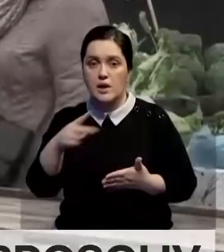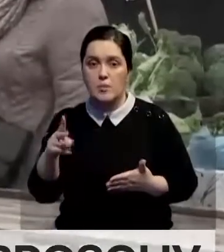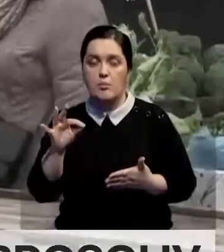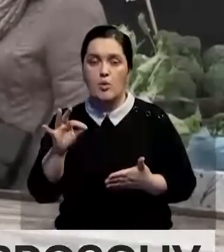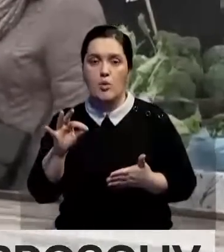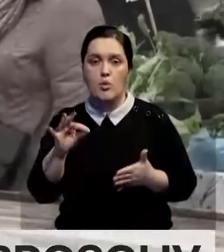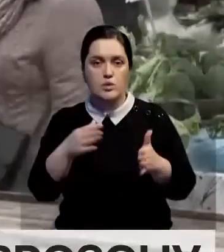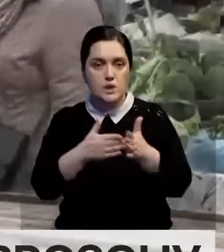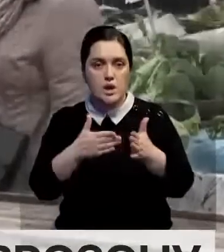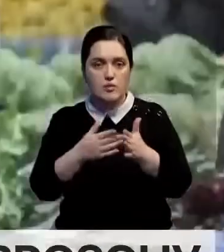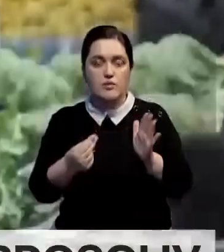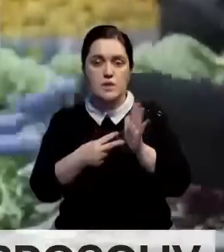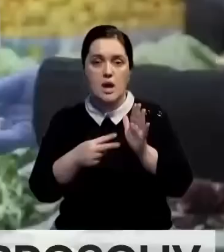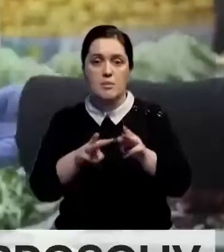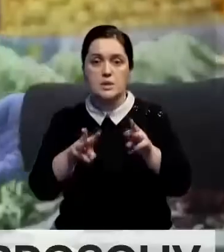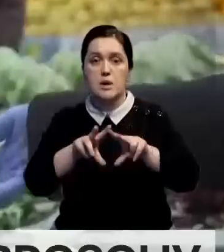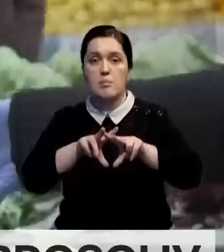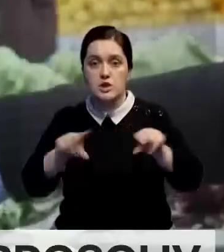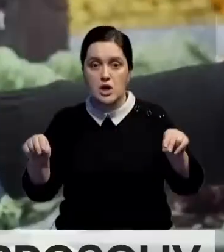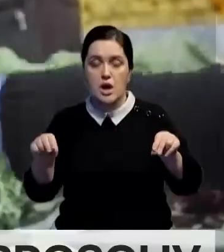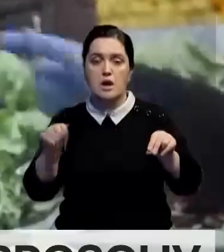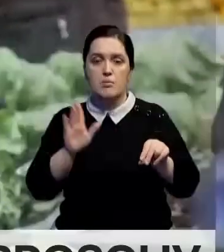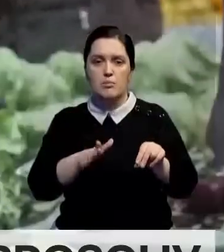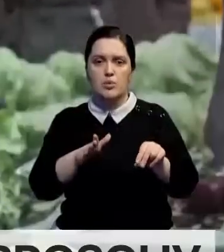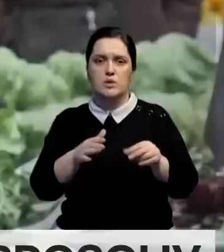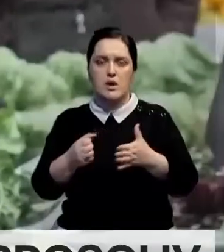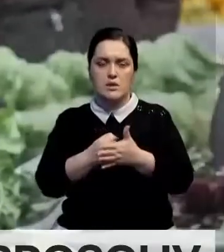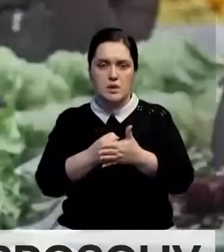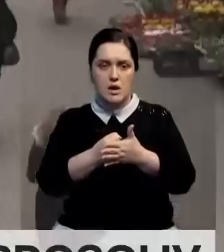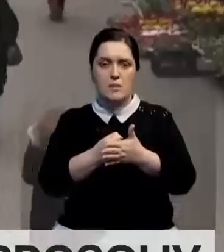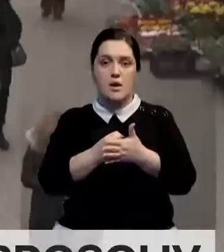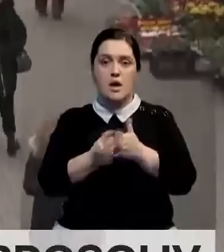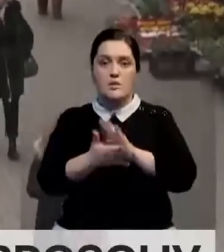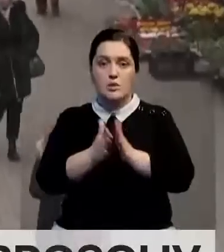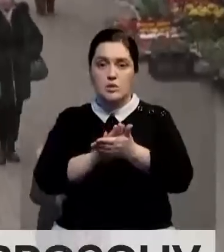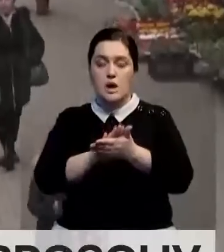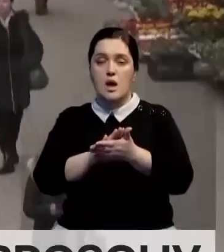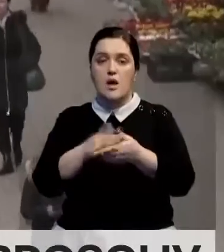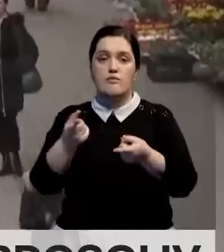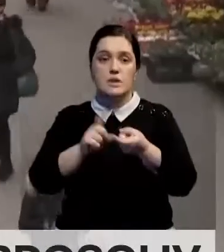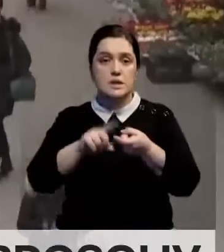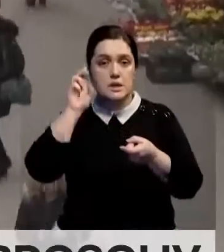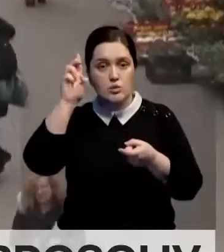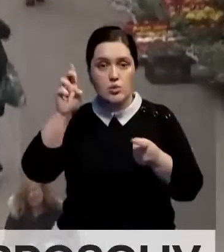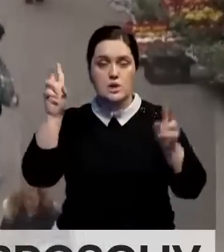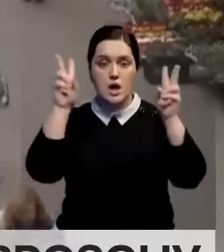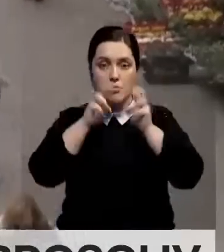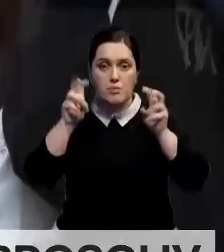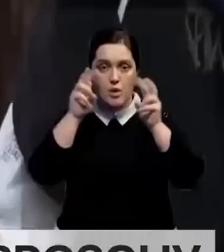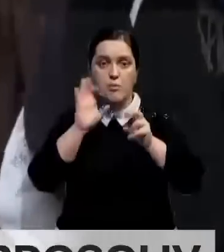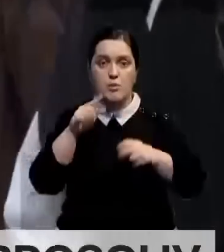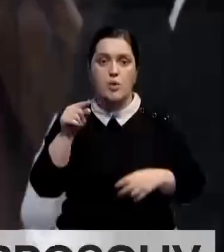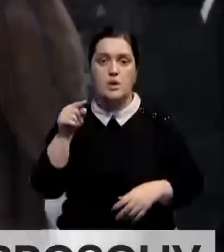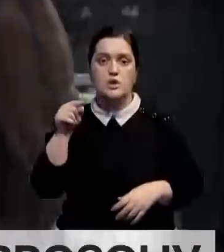в евро по установленному курсу. Правительство пообещало принять меры в сложившейся ситуации. В этой связи госинспекция сообщила